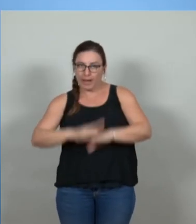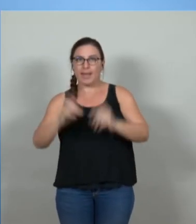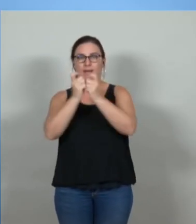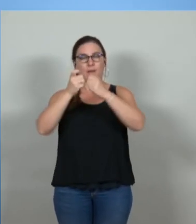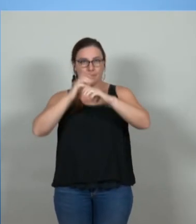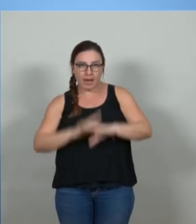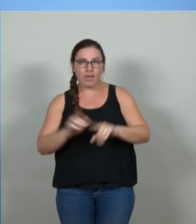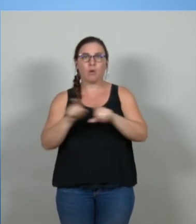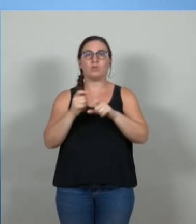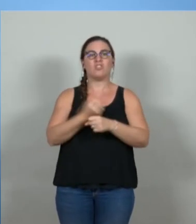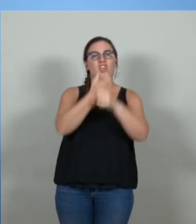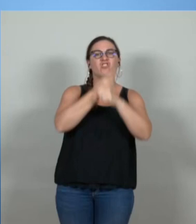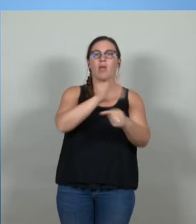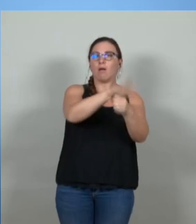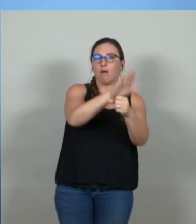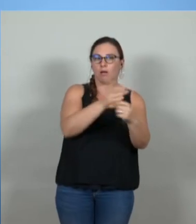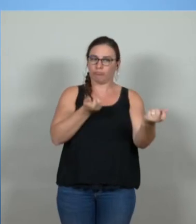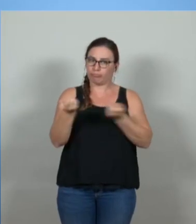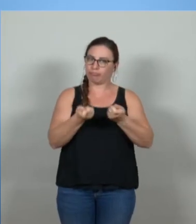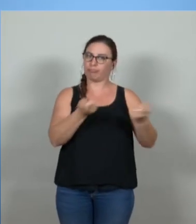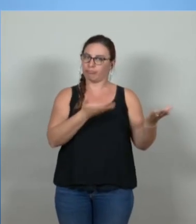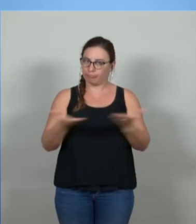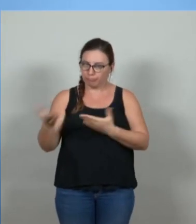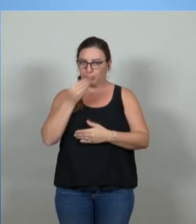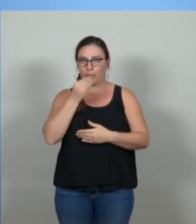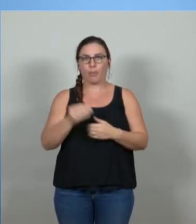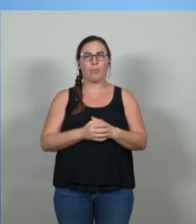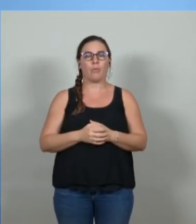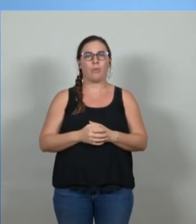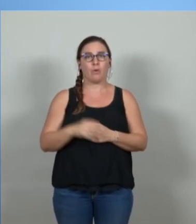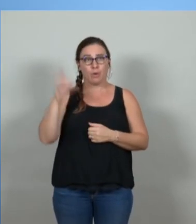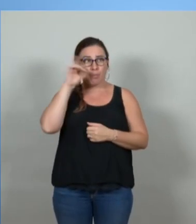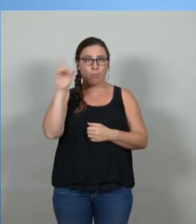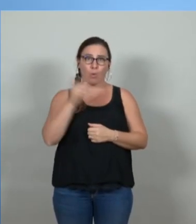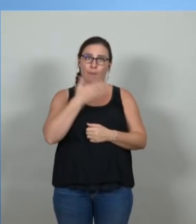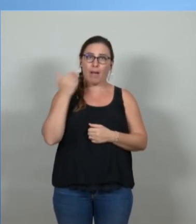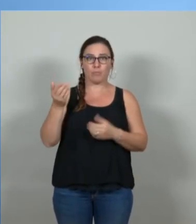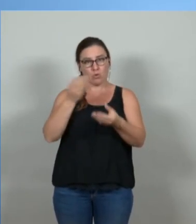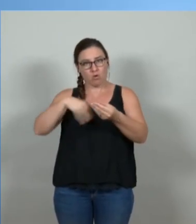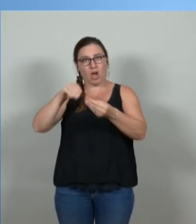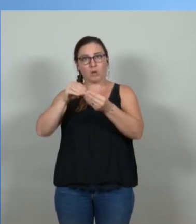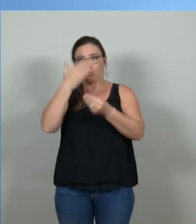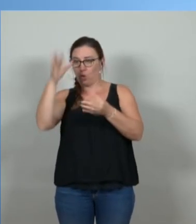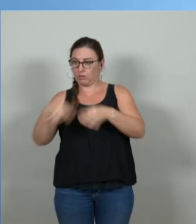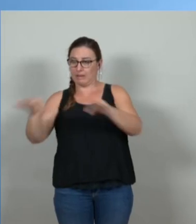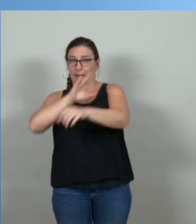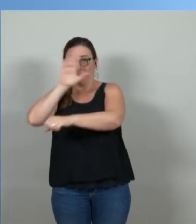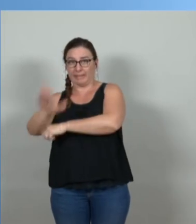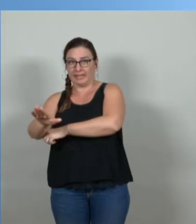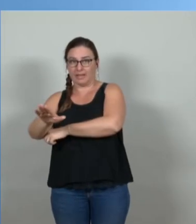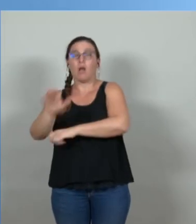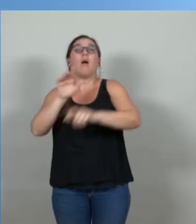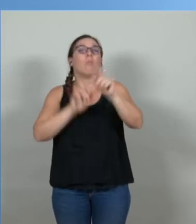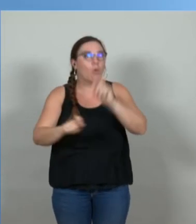un système de gestion des déchets sera mise en place pourquoi ne pas prévoir un espace supplémentaire spécifique qui permettrait au moins